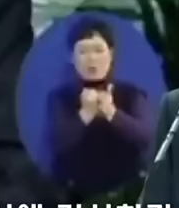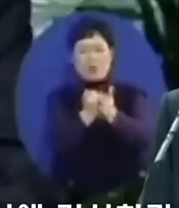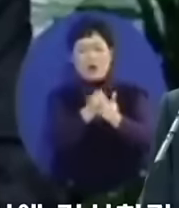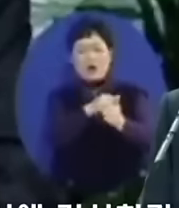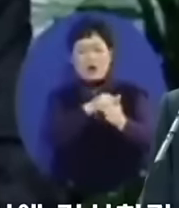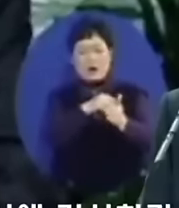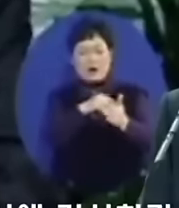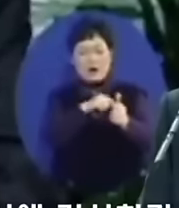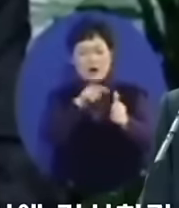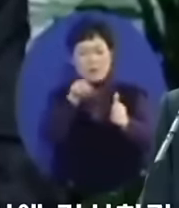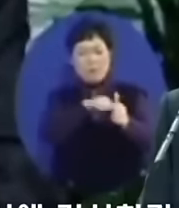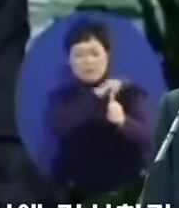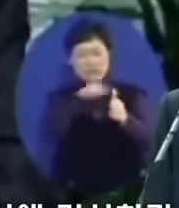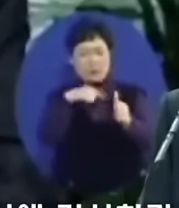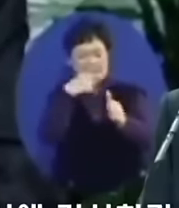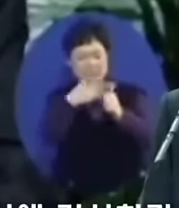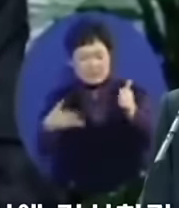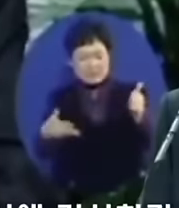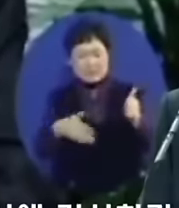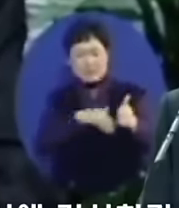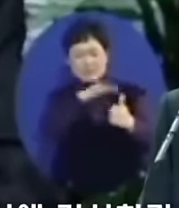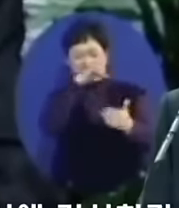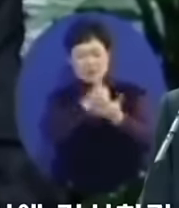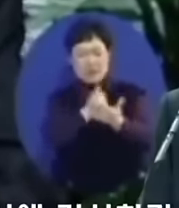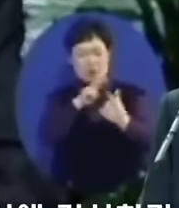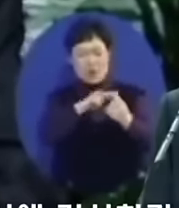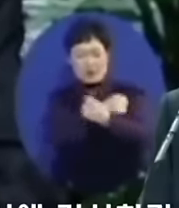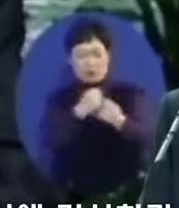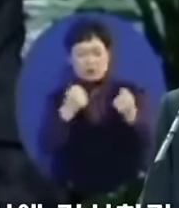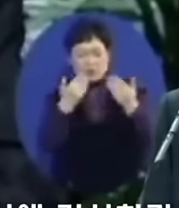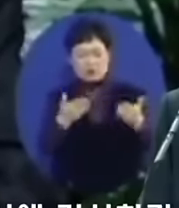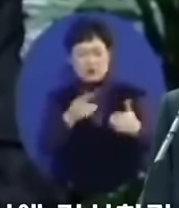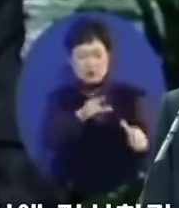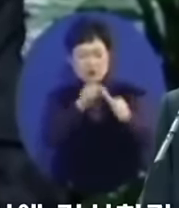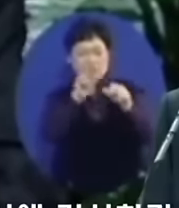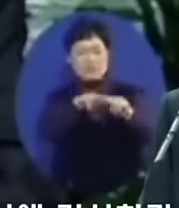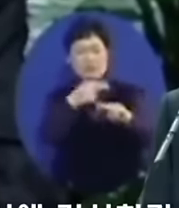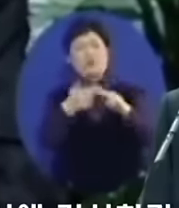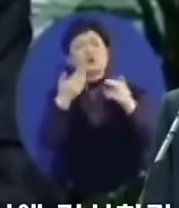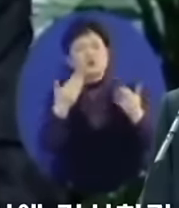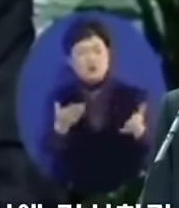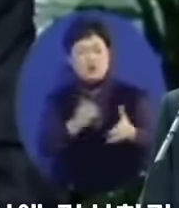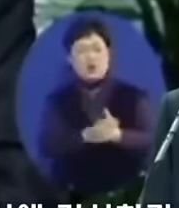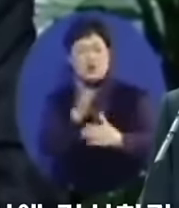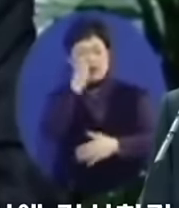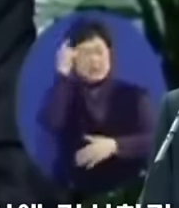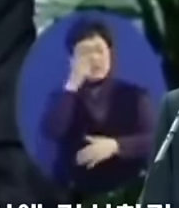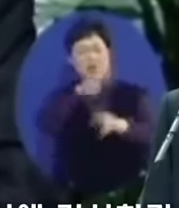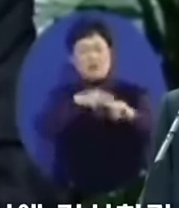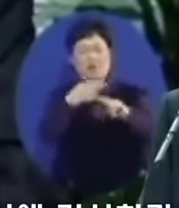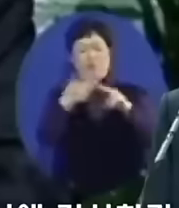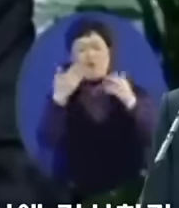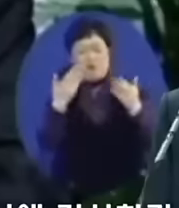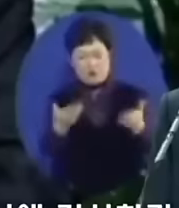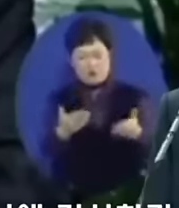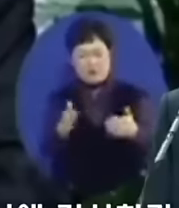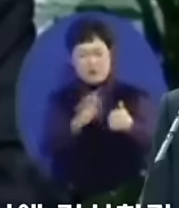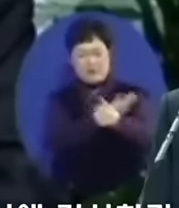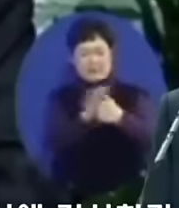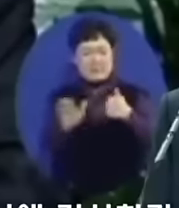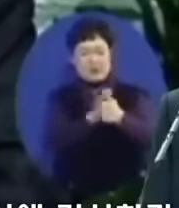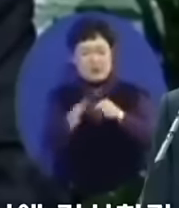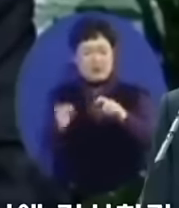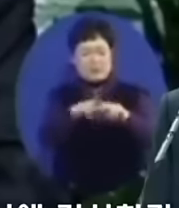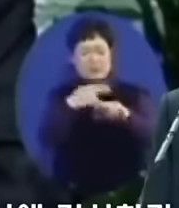흘려서 우리에게 죄와 용서를 주시고 구원을 선물로 주시고 성령을 선물로 주시고 치료를